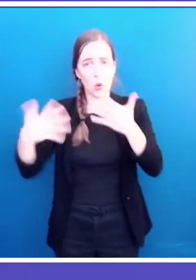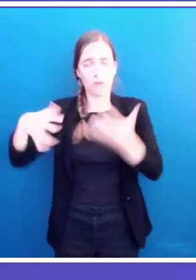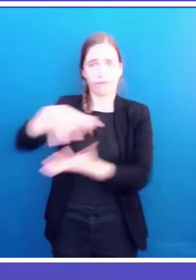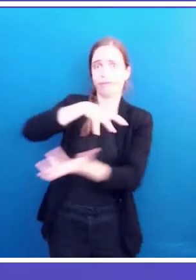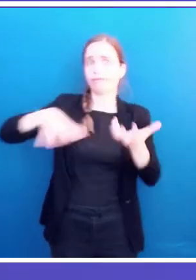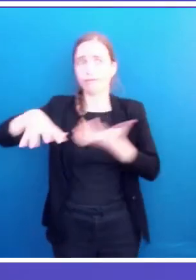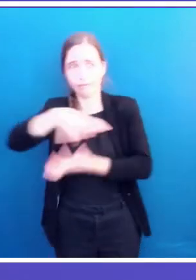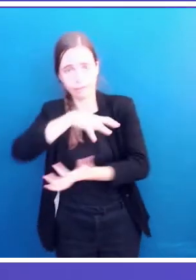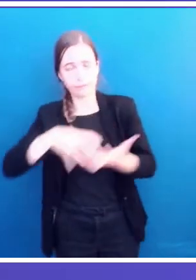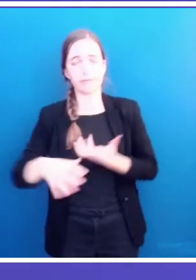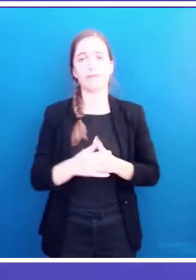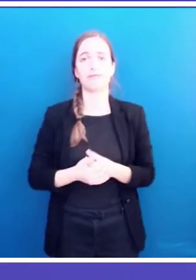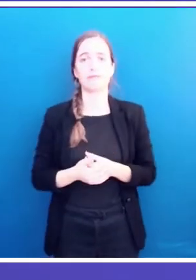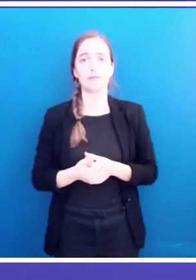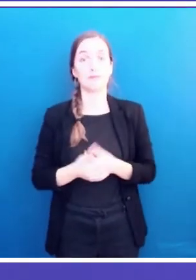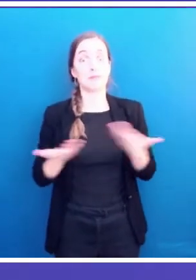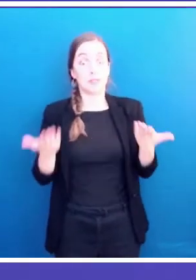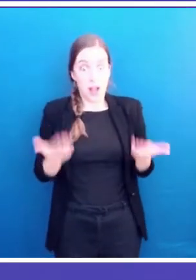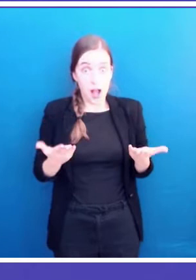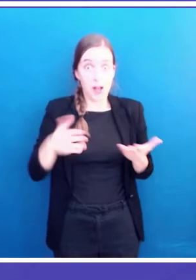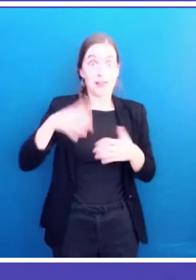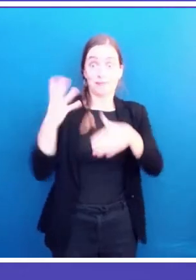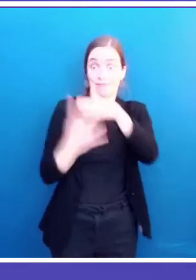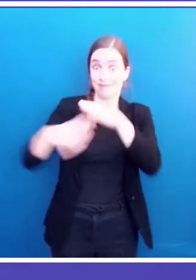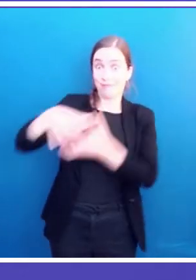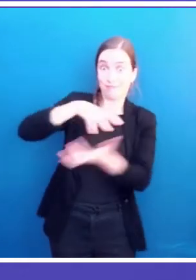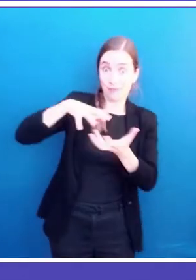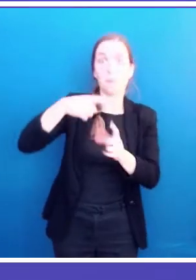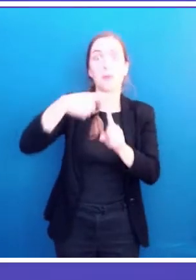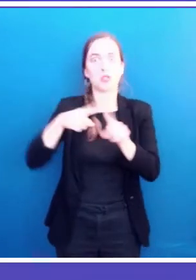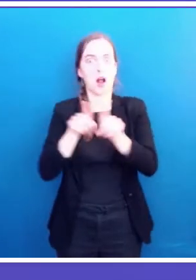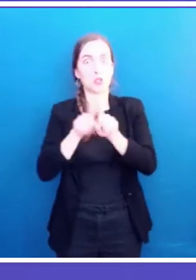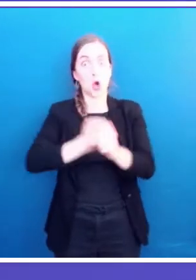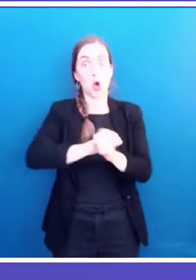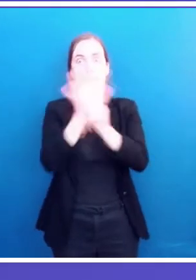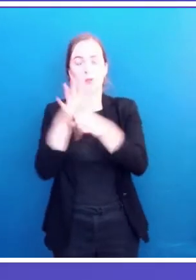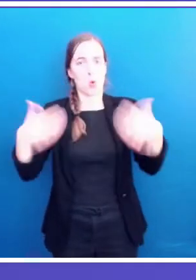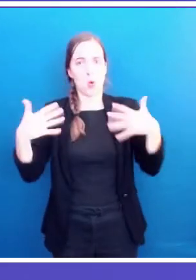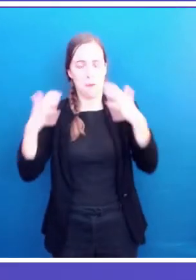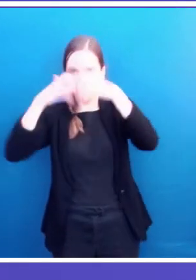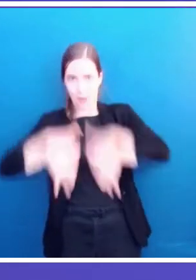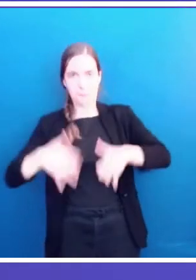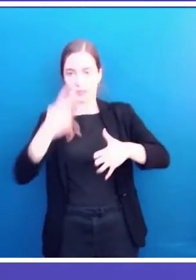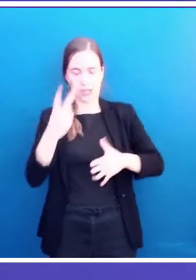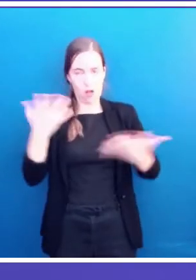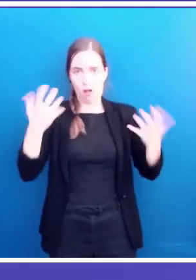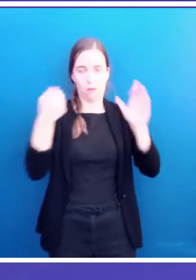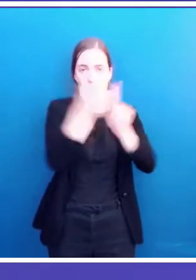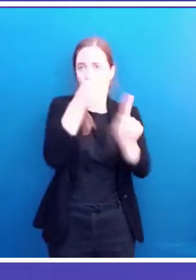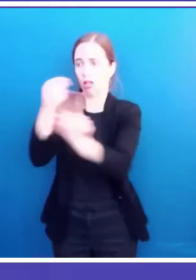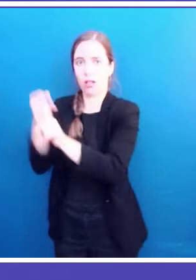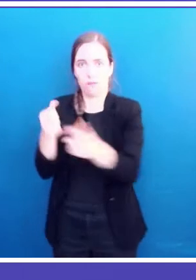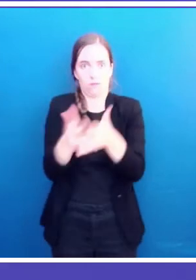أتت الجائحة عانت كل البلدان من هذه الأزمة، وتم تم التشديد على كيف